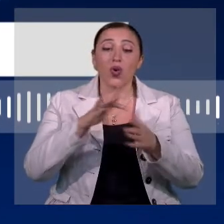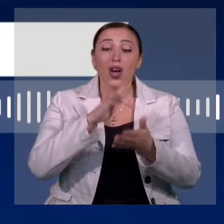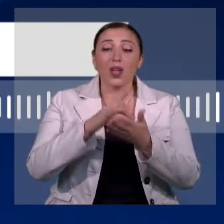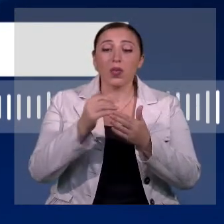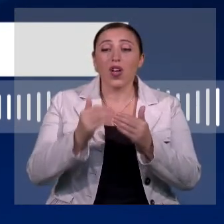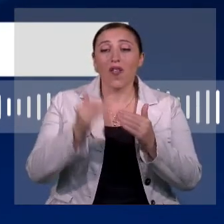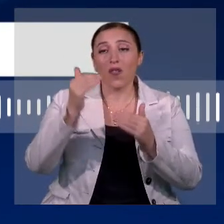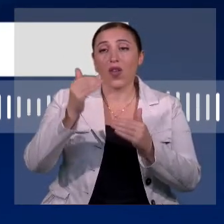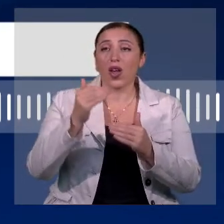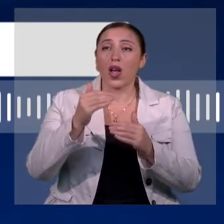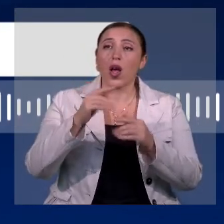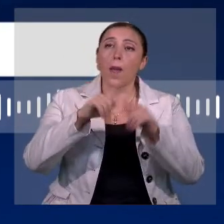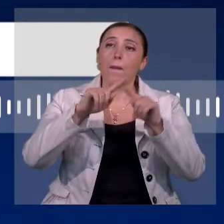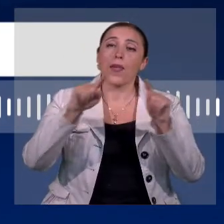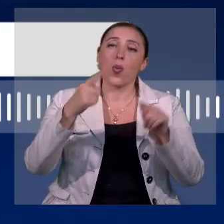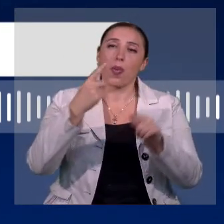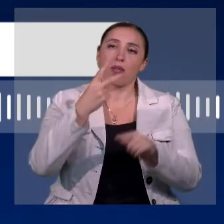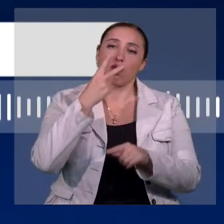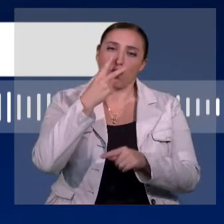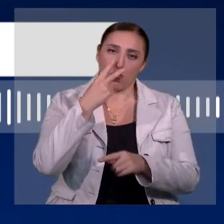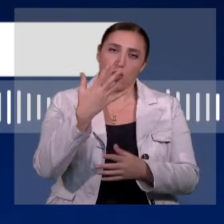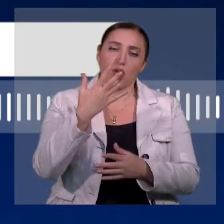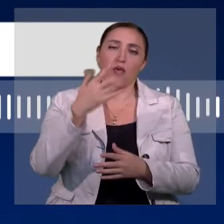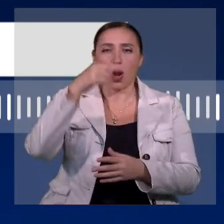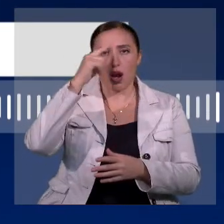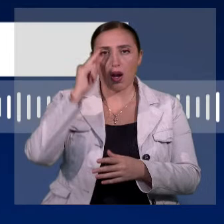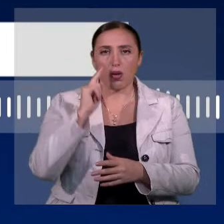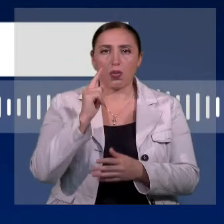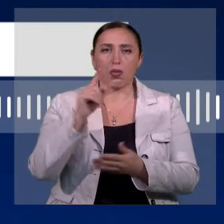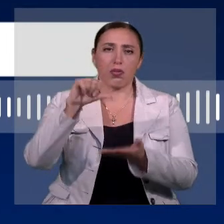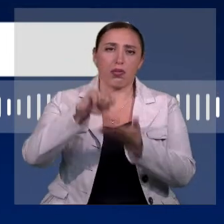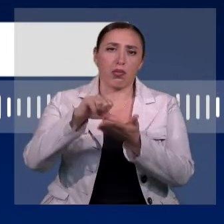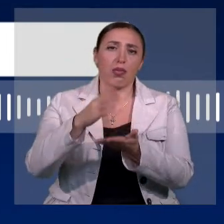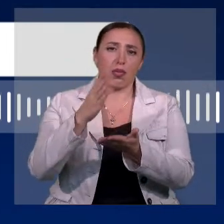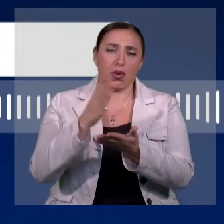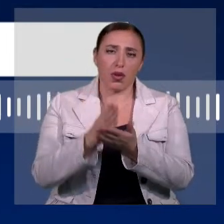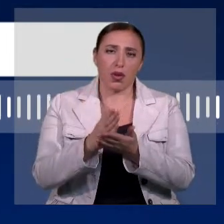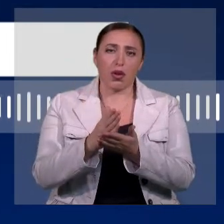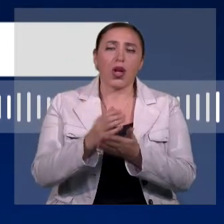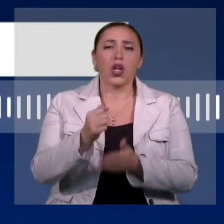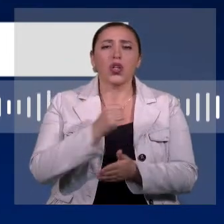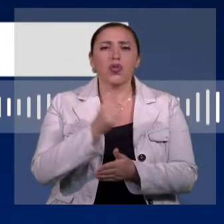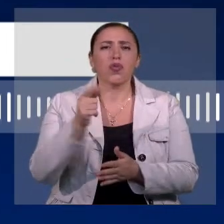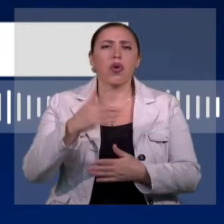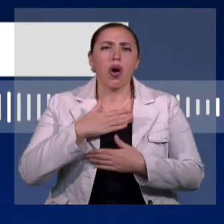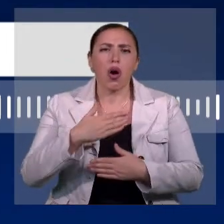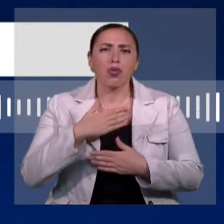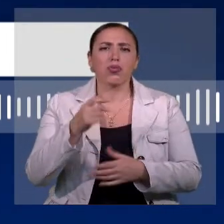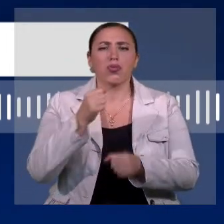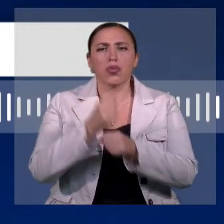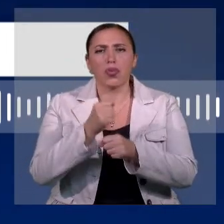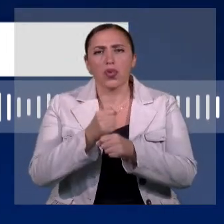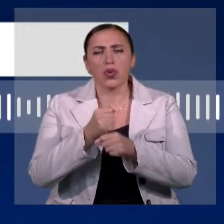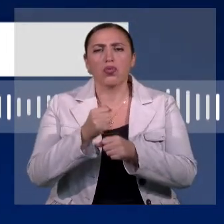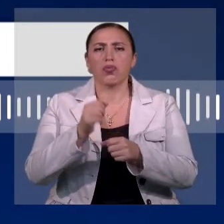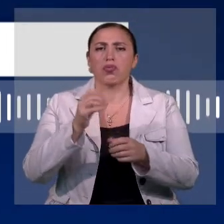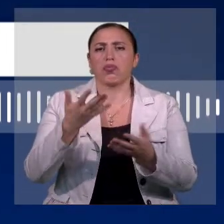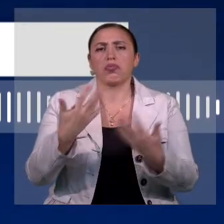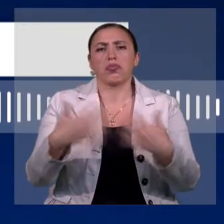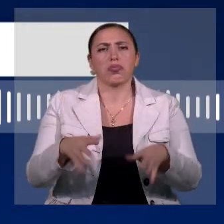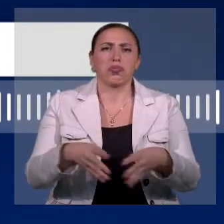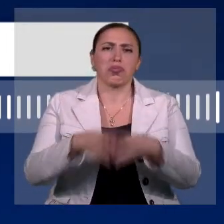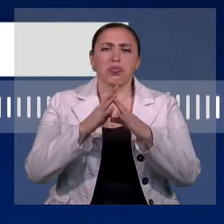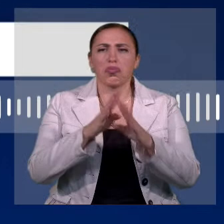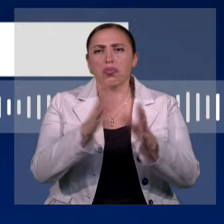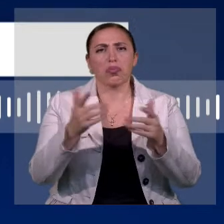ես, բլուրներից մեկն է տեսանելի, որտեղ որ իրանք նստած են ու ակտիվ ֆիզիկական աշխատանքները արդեն ավարտվել է, դիրքավորվել են։ Դա